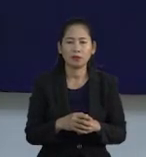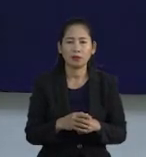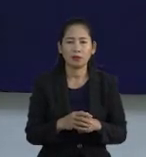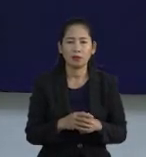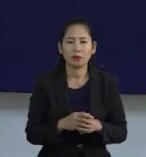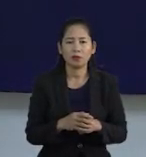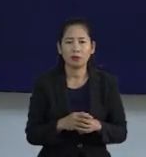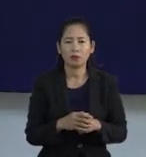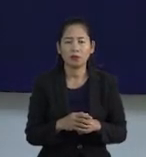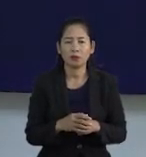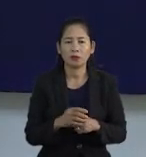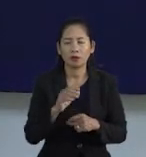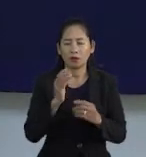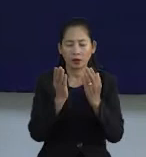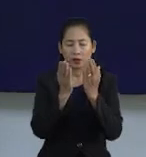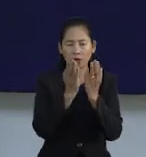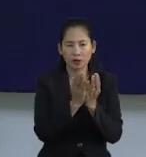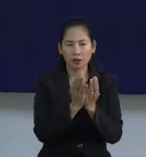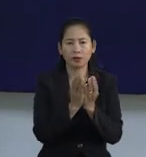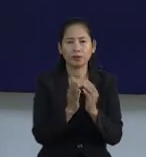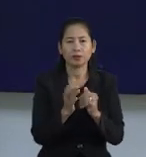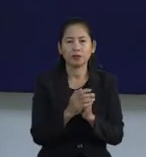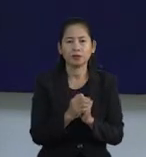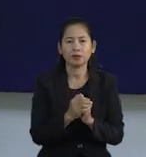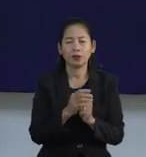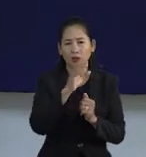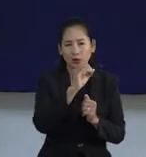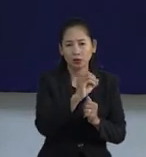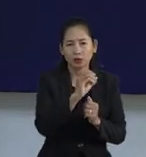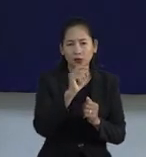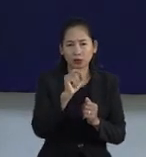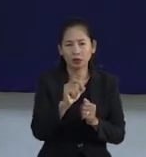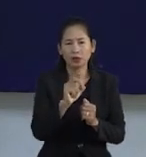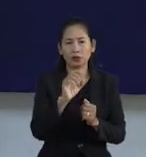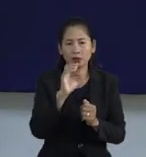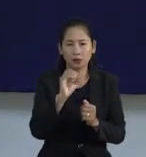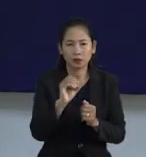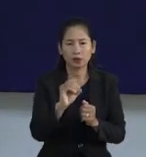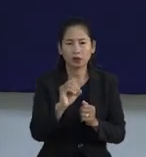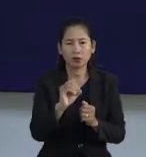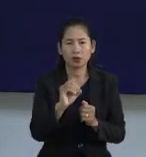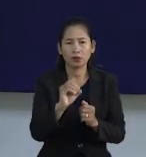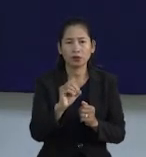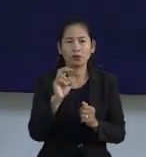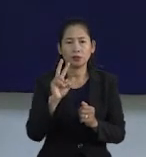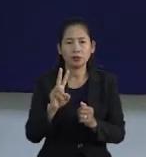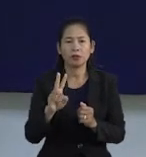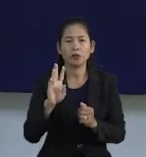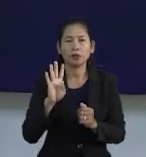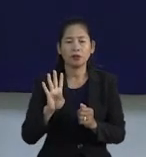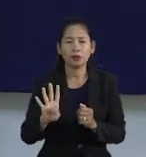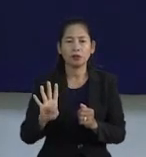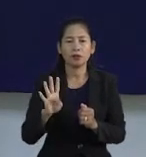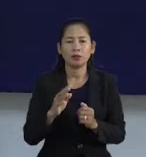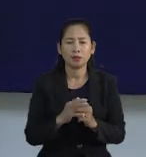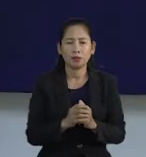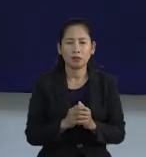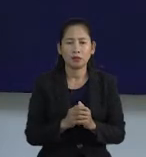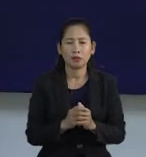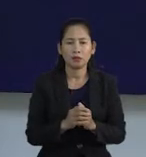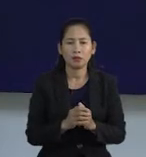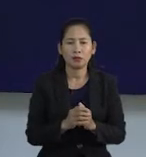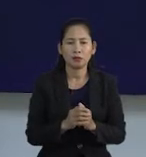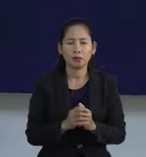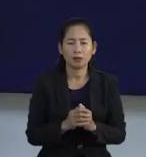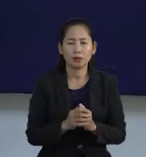chấn chuyến an thá sâu chất sâu mà thấy buồn là con nè